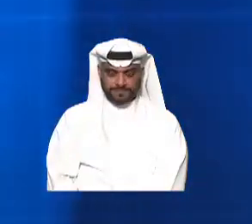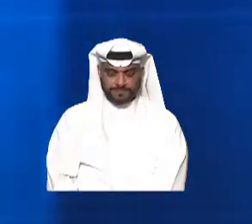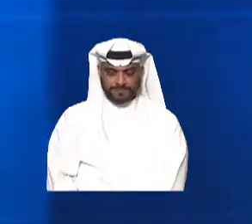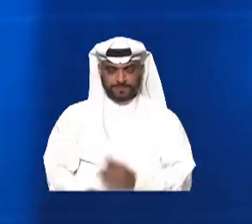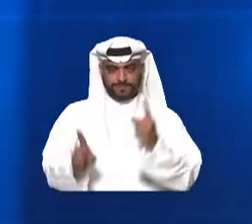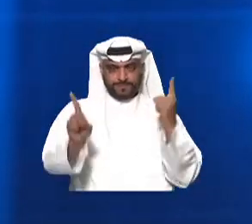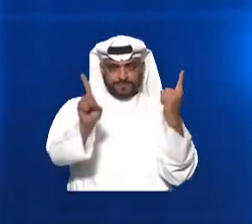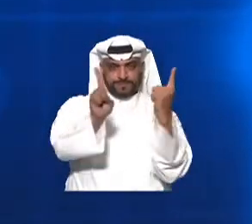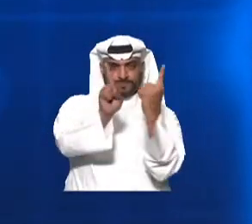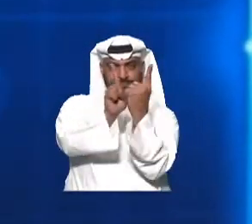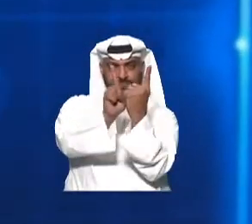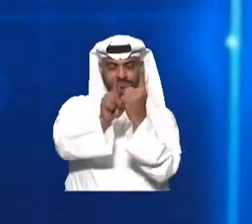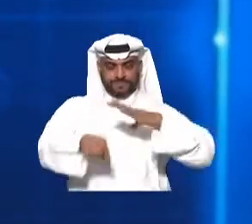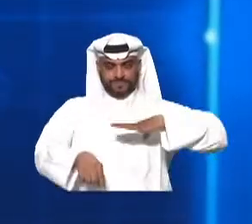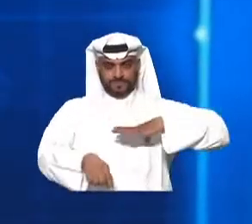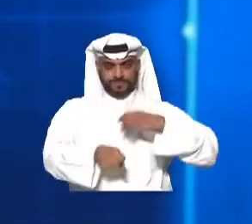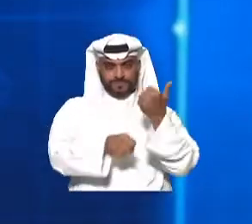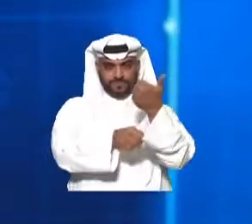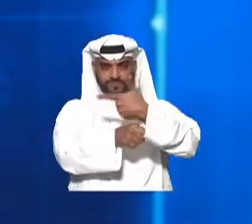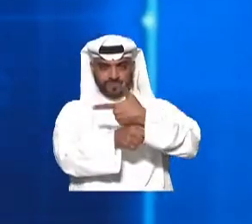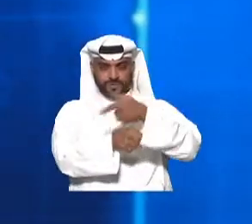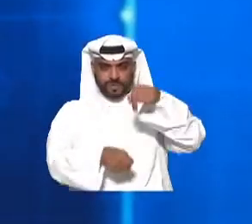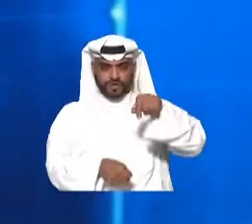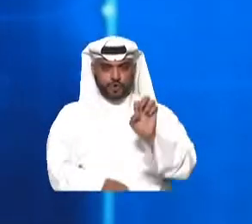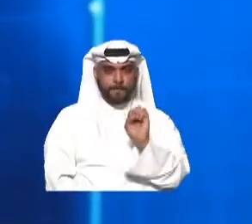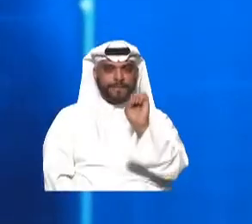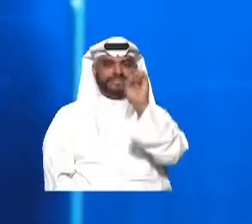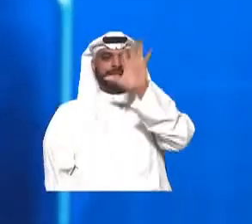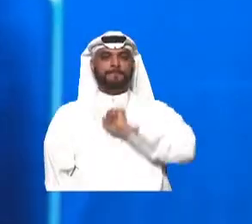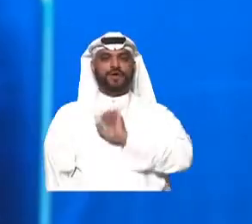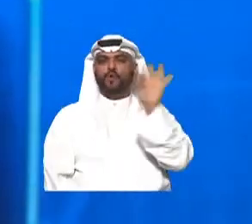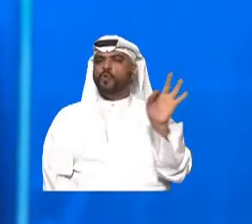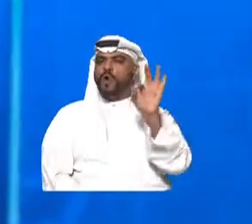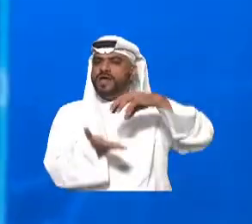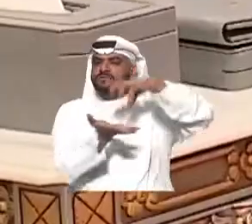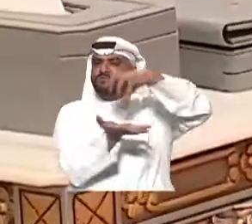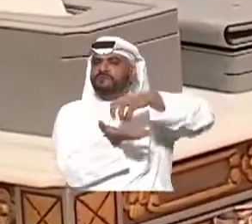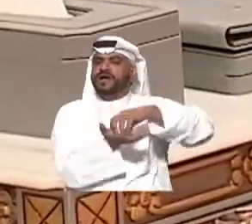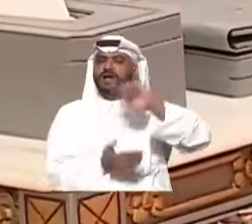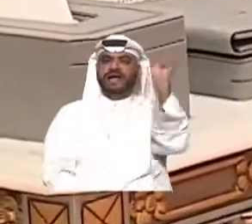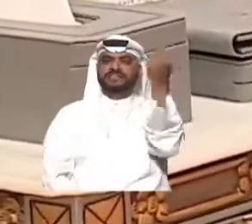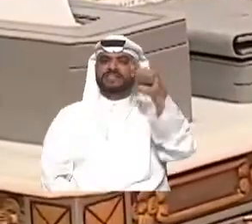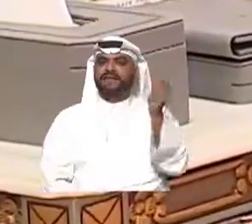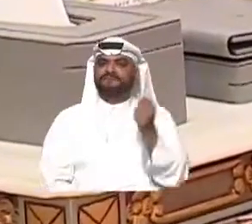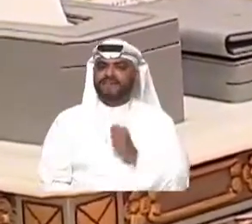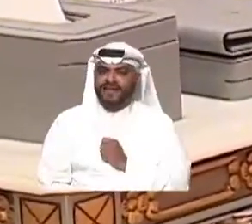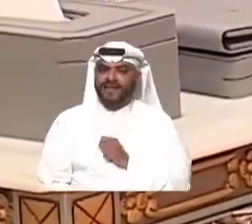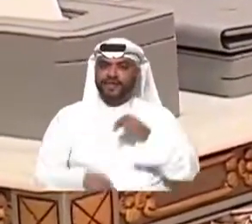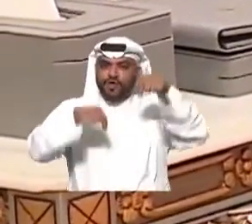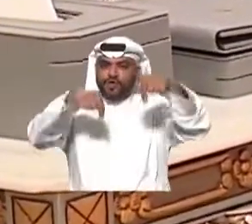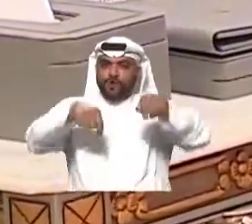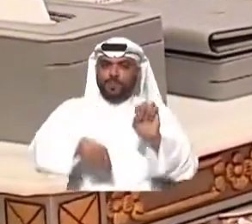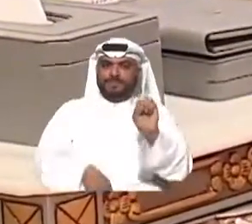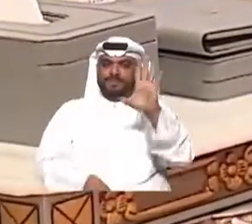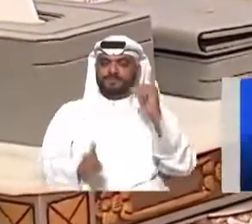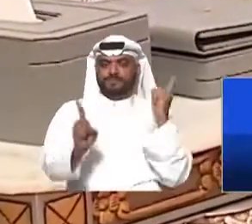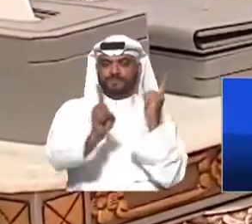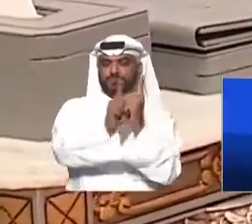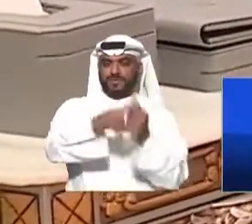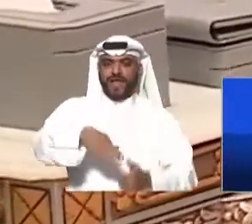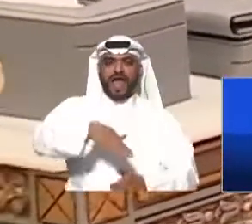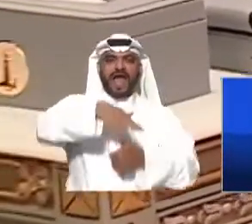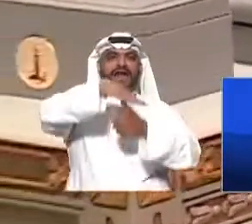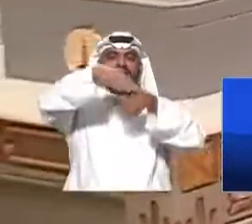استقبل سمو ولي العهد الشيخ مشعل الأحمد الجابر الصباح حفظه الله بقصر السيف صباح اليوم معالي رئيس مجلس